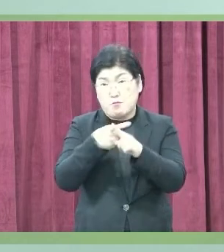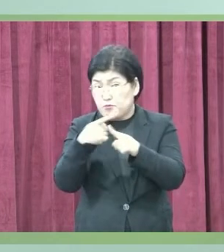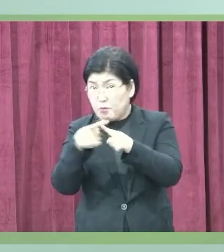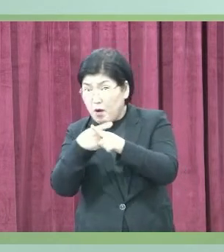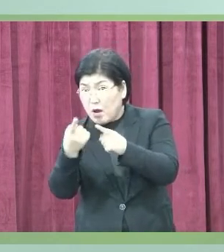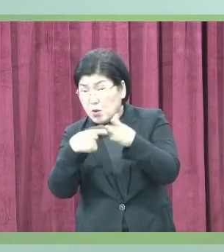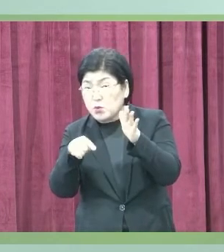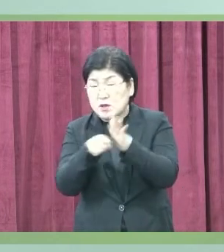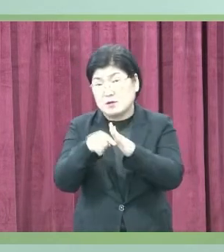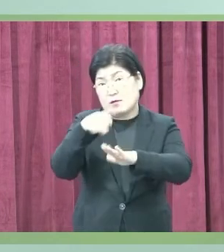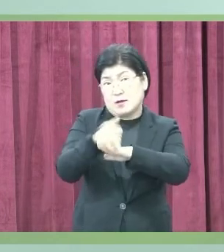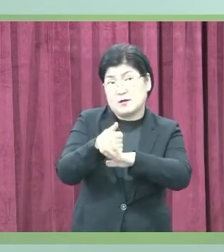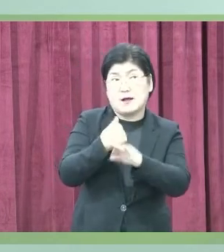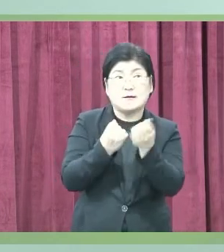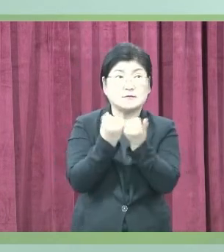분석을 해보았습니다.